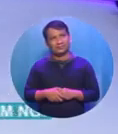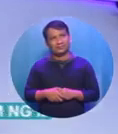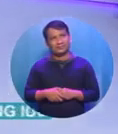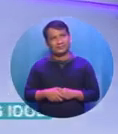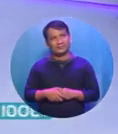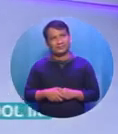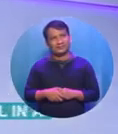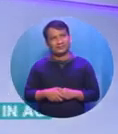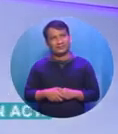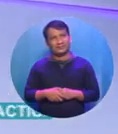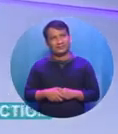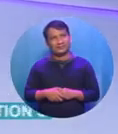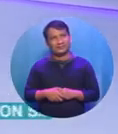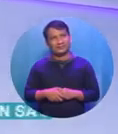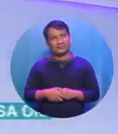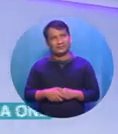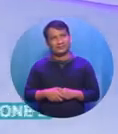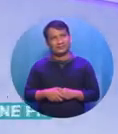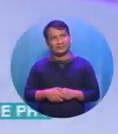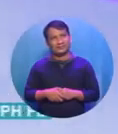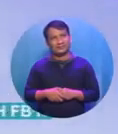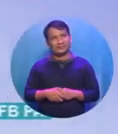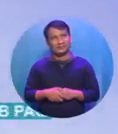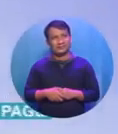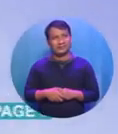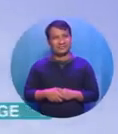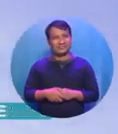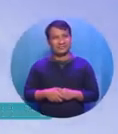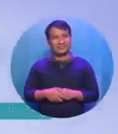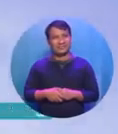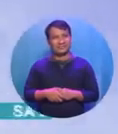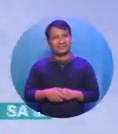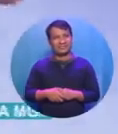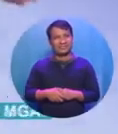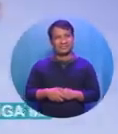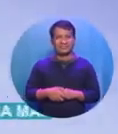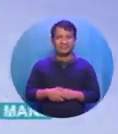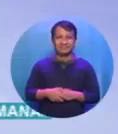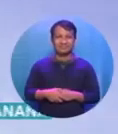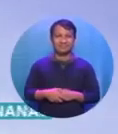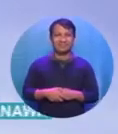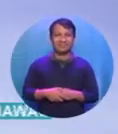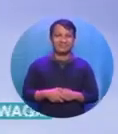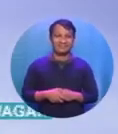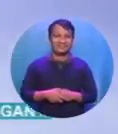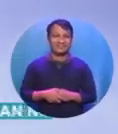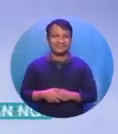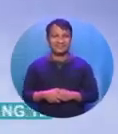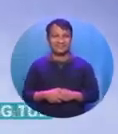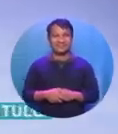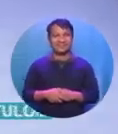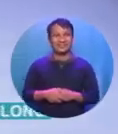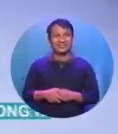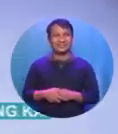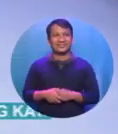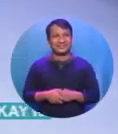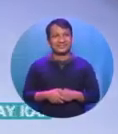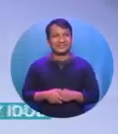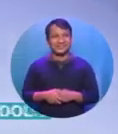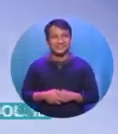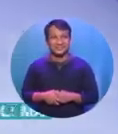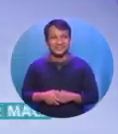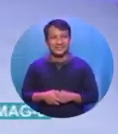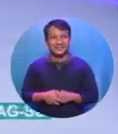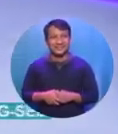sige. Lakad-lakad tayo. Na andyan mo pang lahat tayo'y matulungan. Di ka bibiguin,